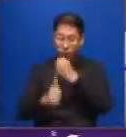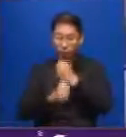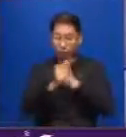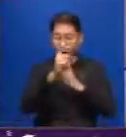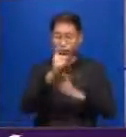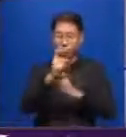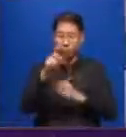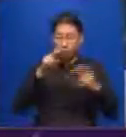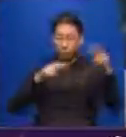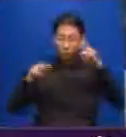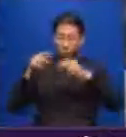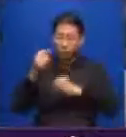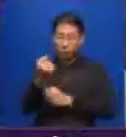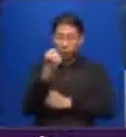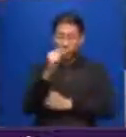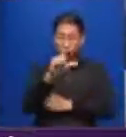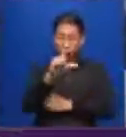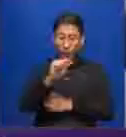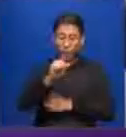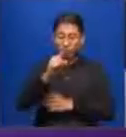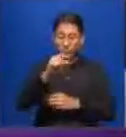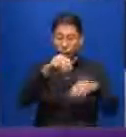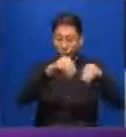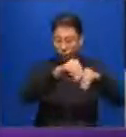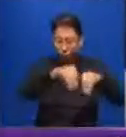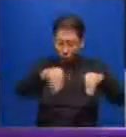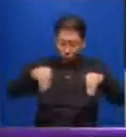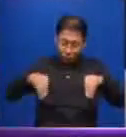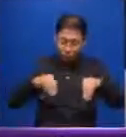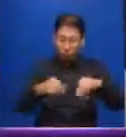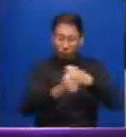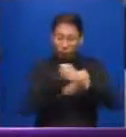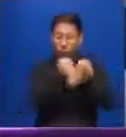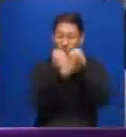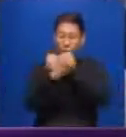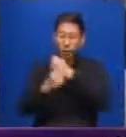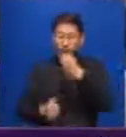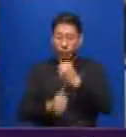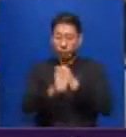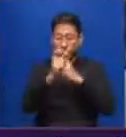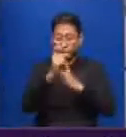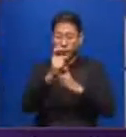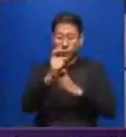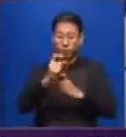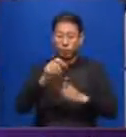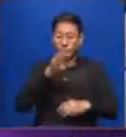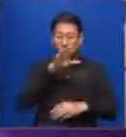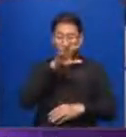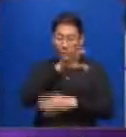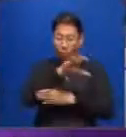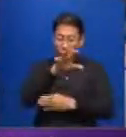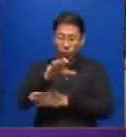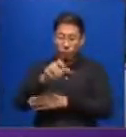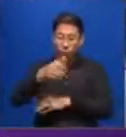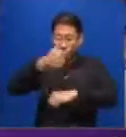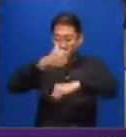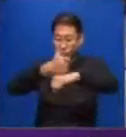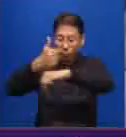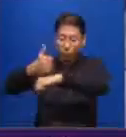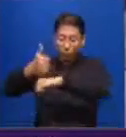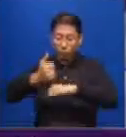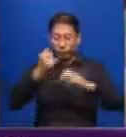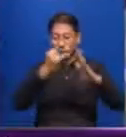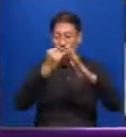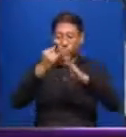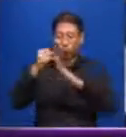เข้มงวดรวมทั้งหมด 21จุดเพื่อป้องกันอุบัติเหตุรุนแรงและแล้วก็กำชับให้บรรดาผู้ว่าราชการทุกจังหวัดกำหนดเป้าหมายลด